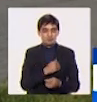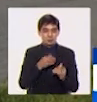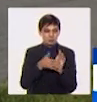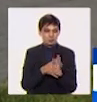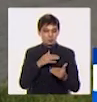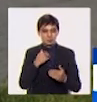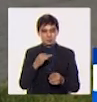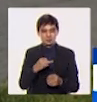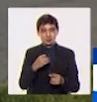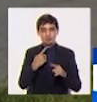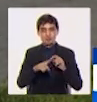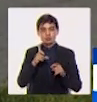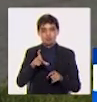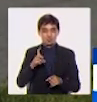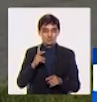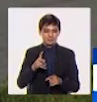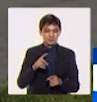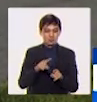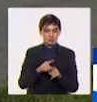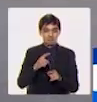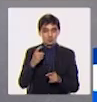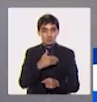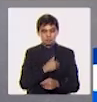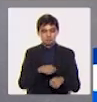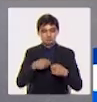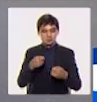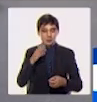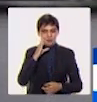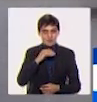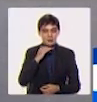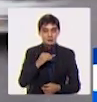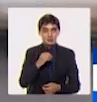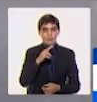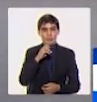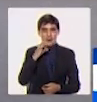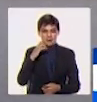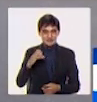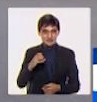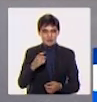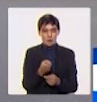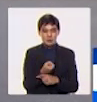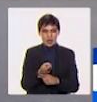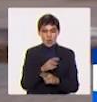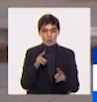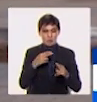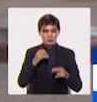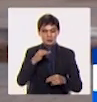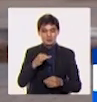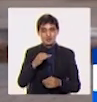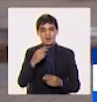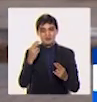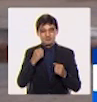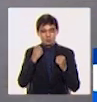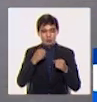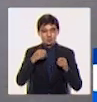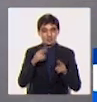басқаруға беру болатын шешім қабылдады. Астаналық Барыс хоккей клубының бұрынғы аренасы талаптарға сай болмаған соң, аз уақыттың